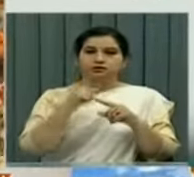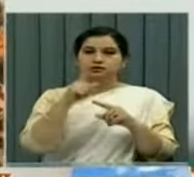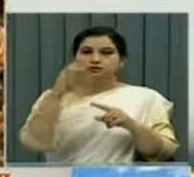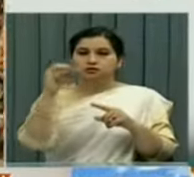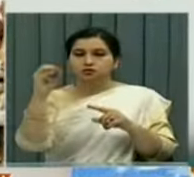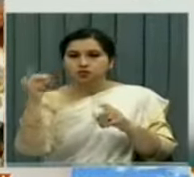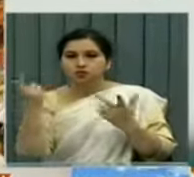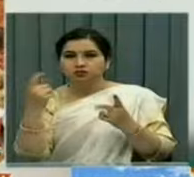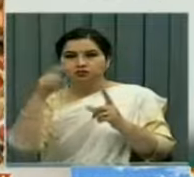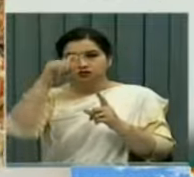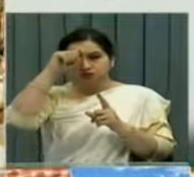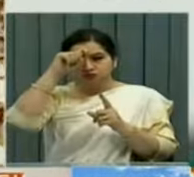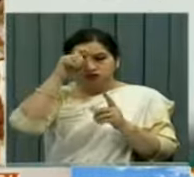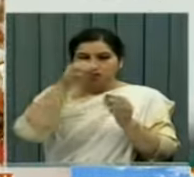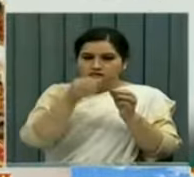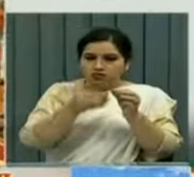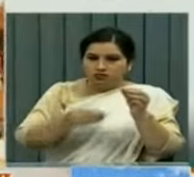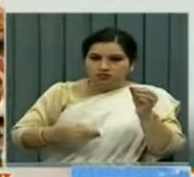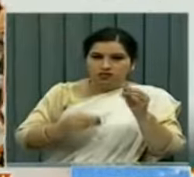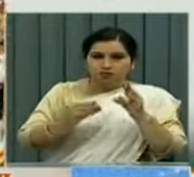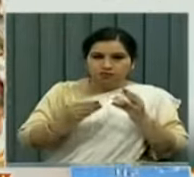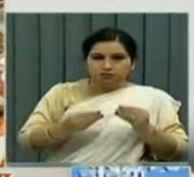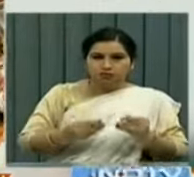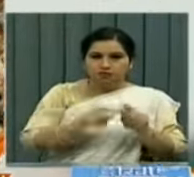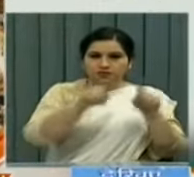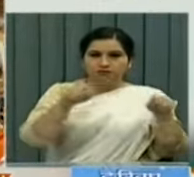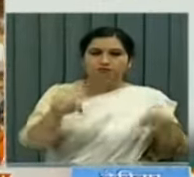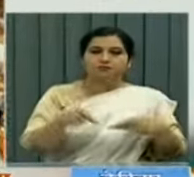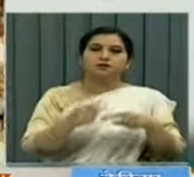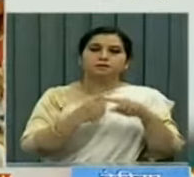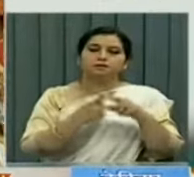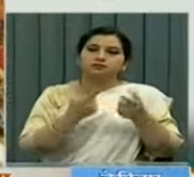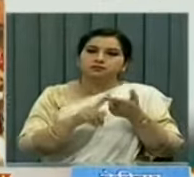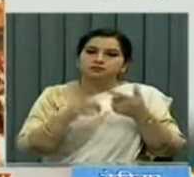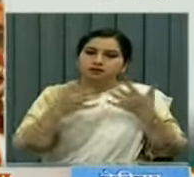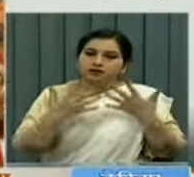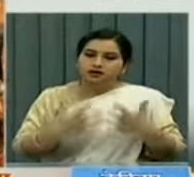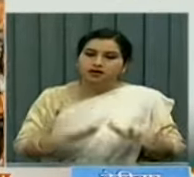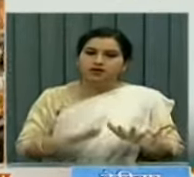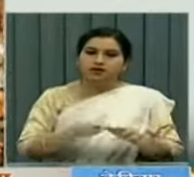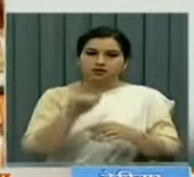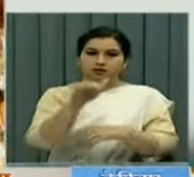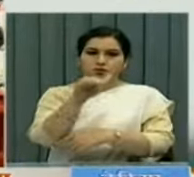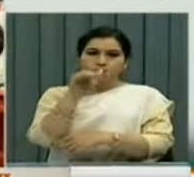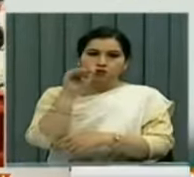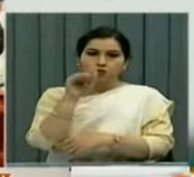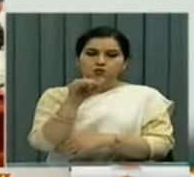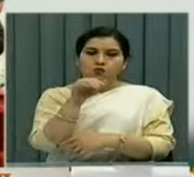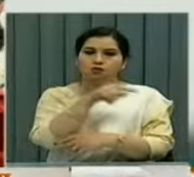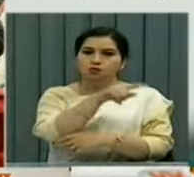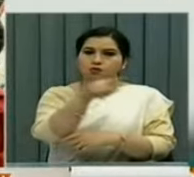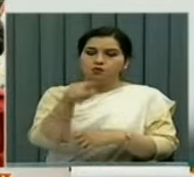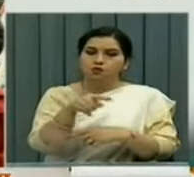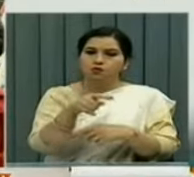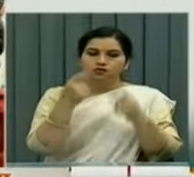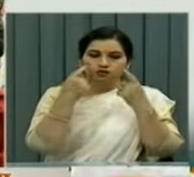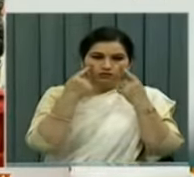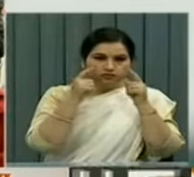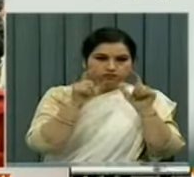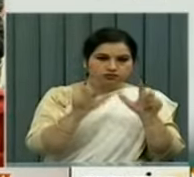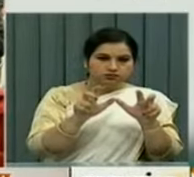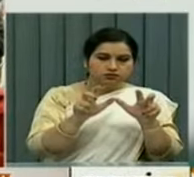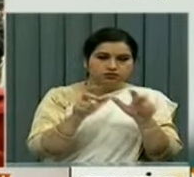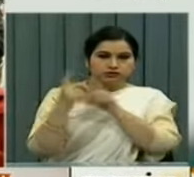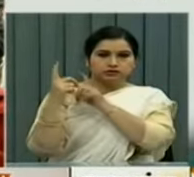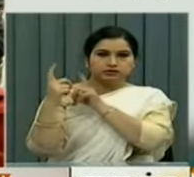ये ऊंट इनको, और इसकी रेंज बहुत होती है, ऊंट खाए पिए बिना बहुत टाइम तक रह सकता है। रेगिस्तान और कच्छ के इलाकों